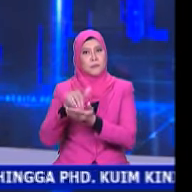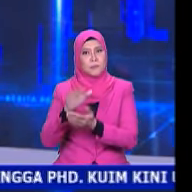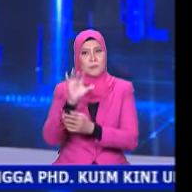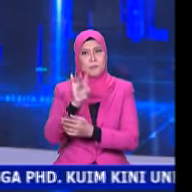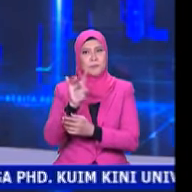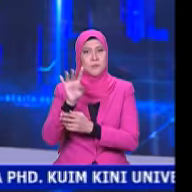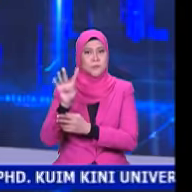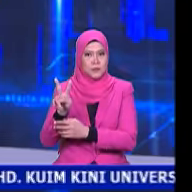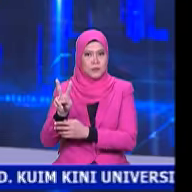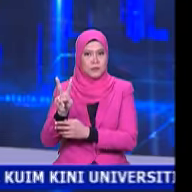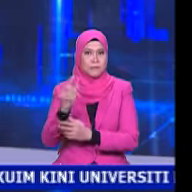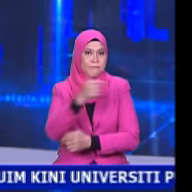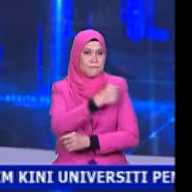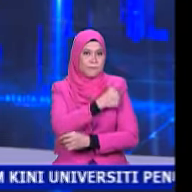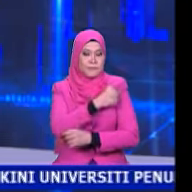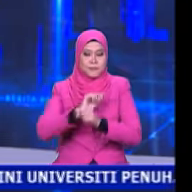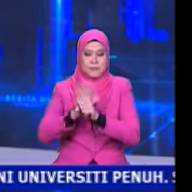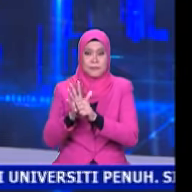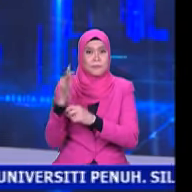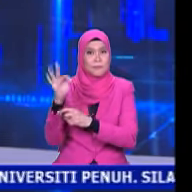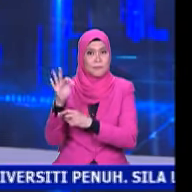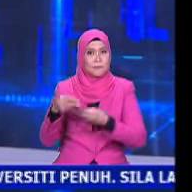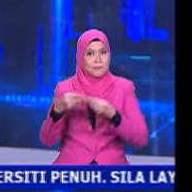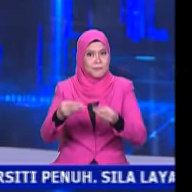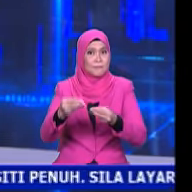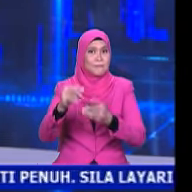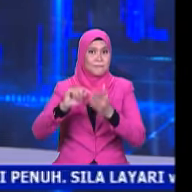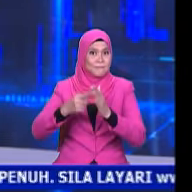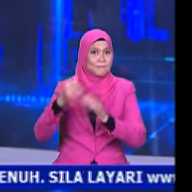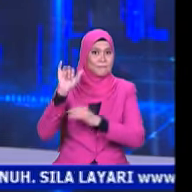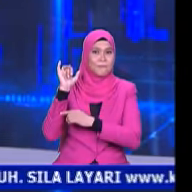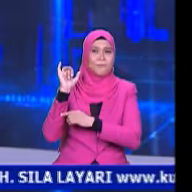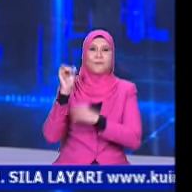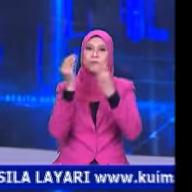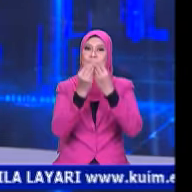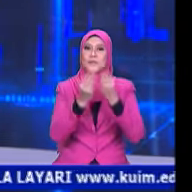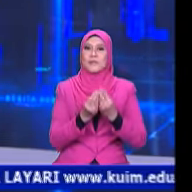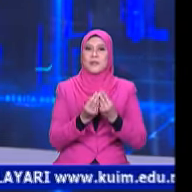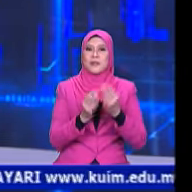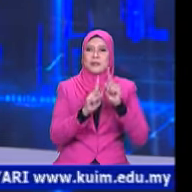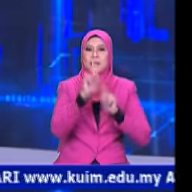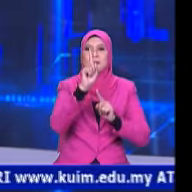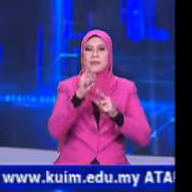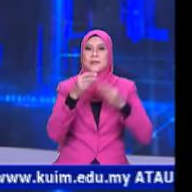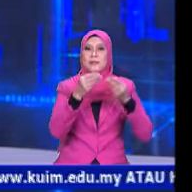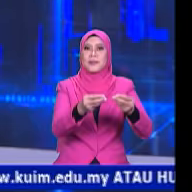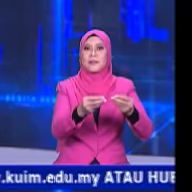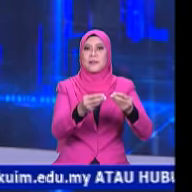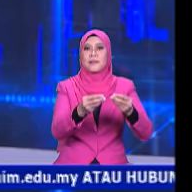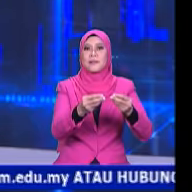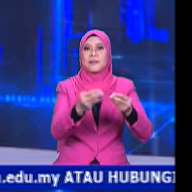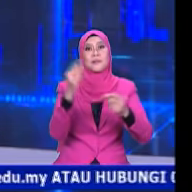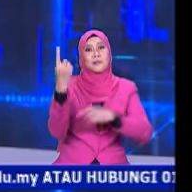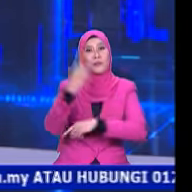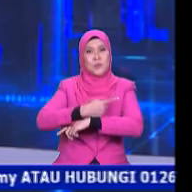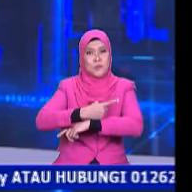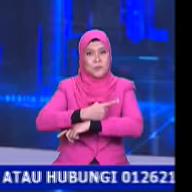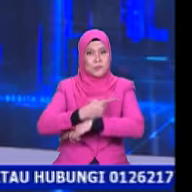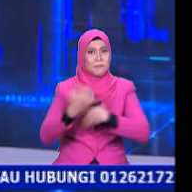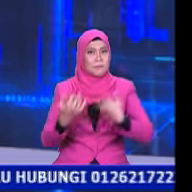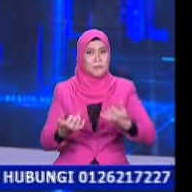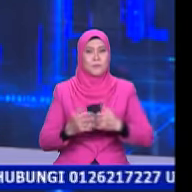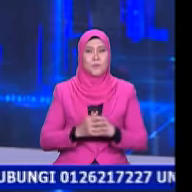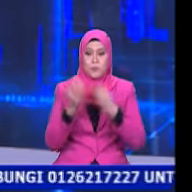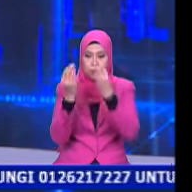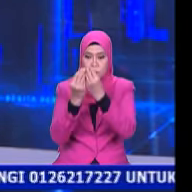375,842 dos suntikan vaksin COVID-19 telah diberikan semalam, menjadikan ia jumlah tertinggi diberi dalam sehari setakat ini.